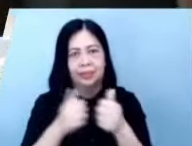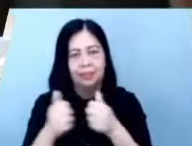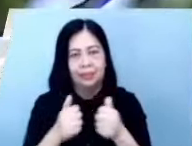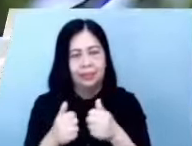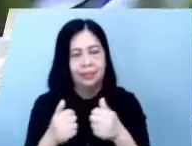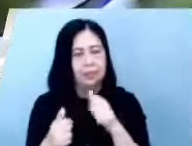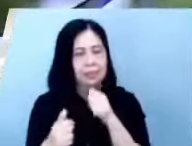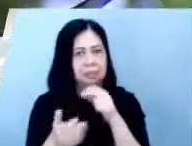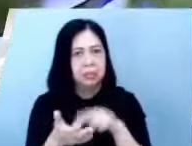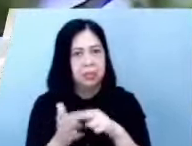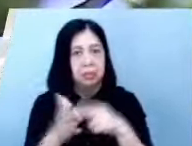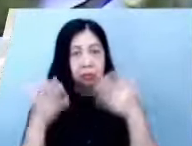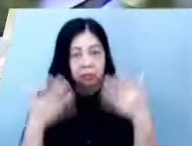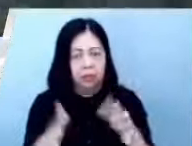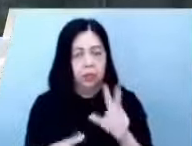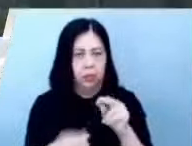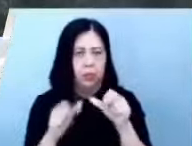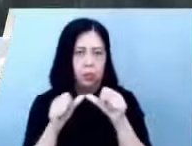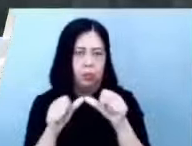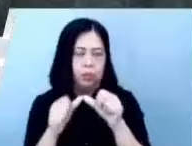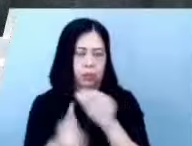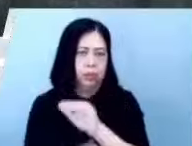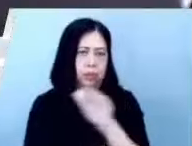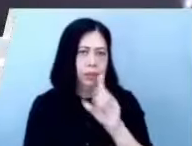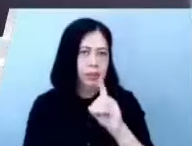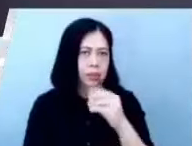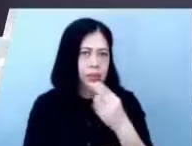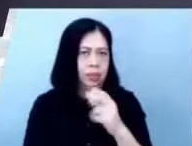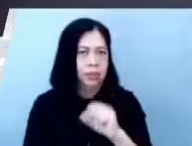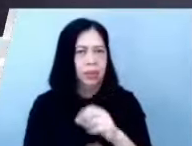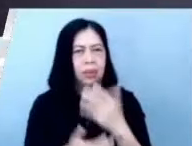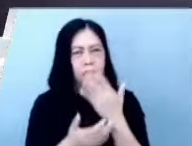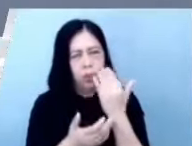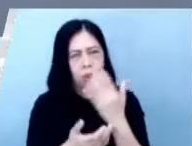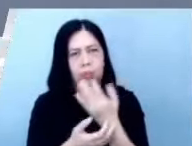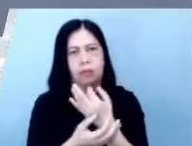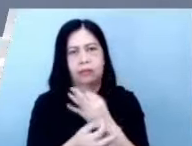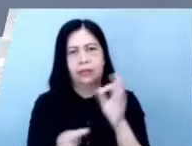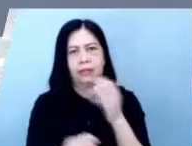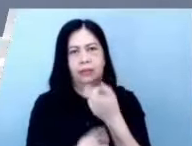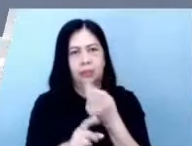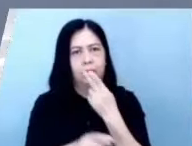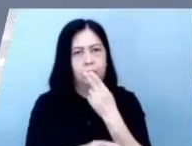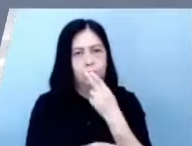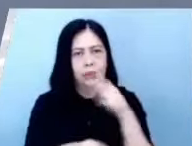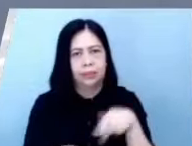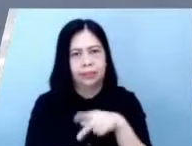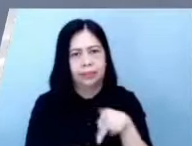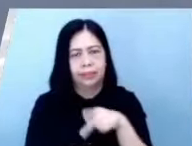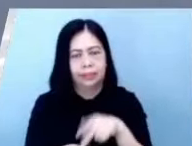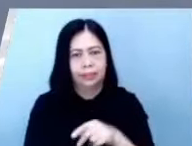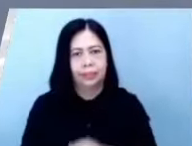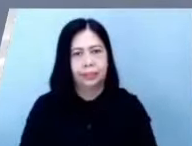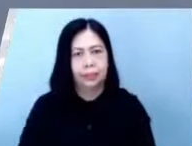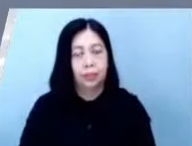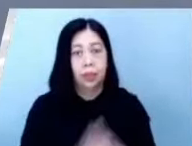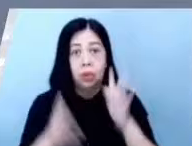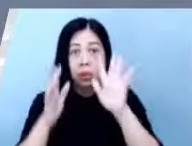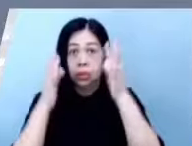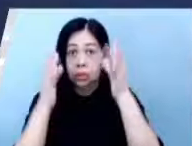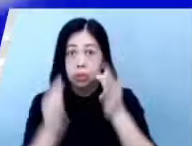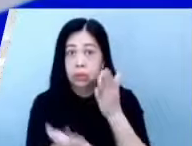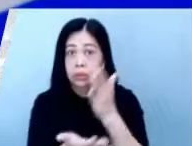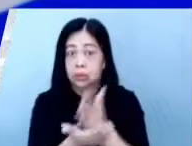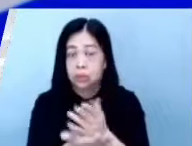kampanya. Panawagan ng DOH na maging smoke-free na sana ang Pilipinas. Your decision to quit smoking is truly